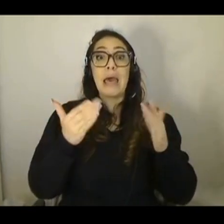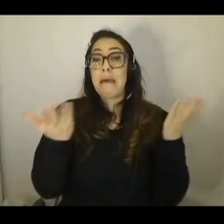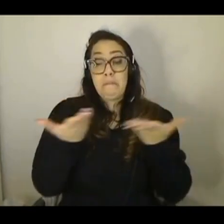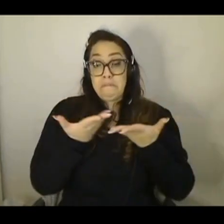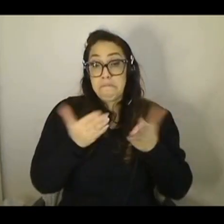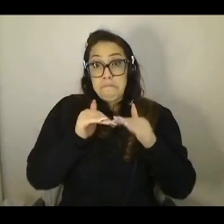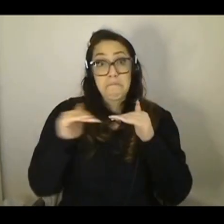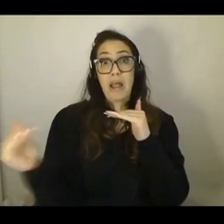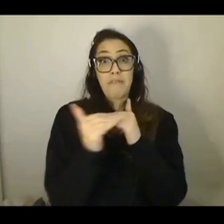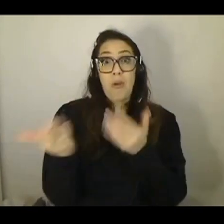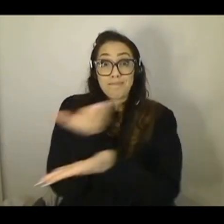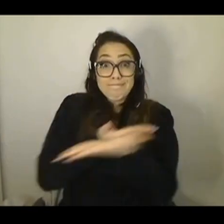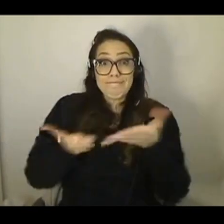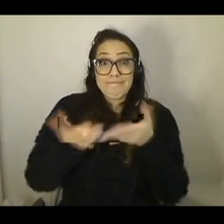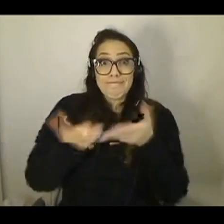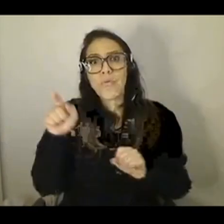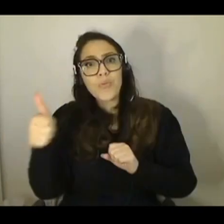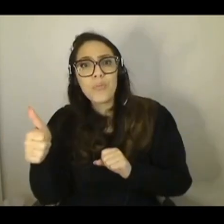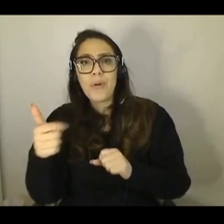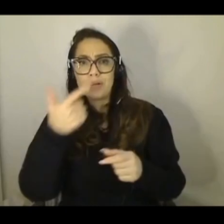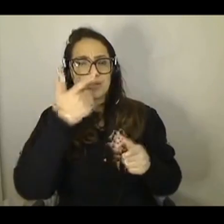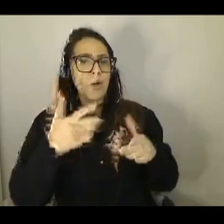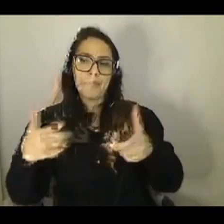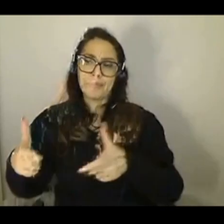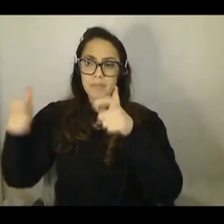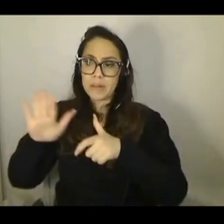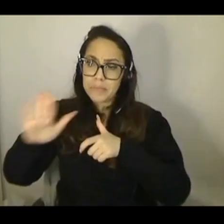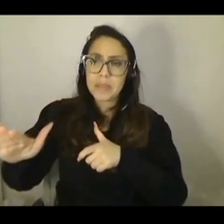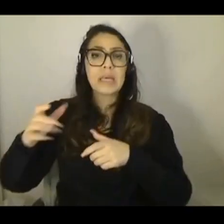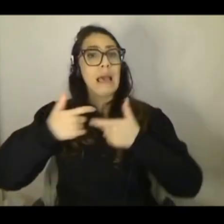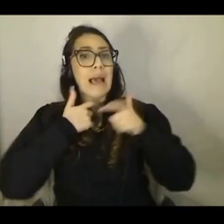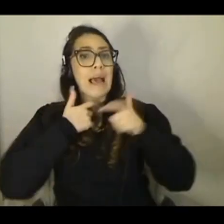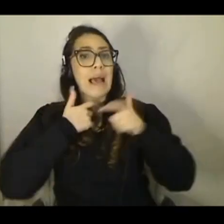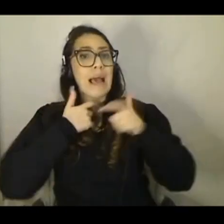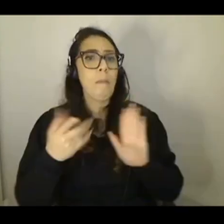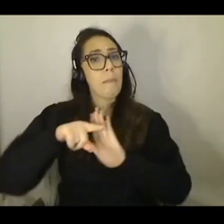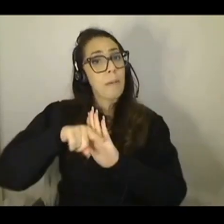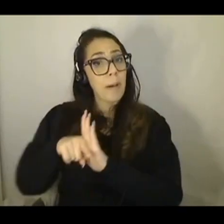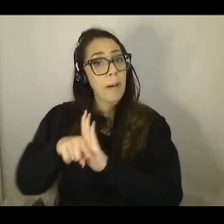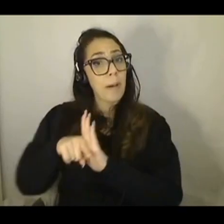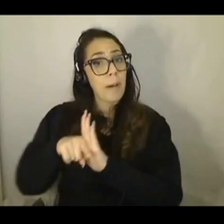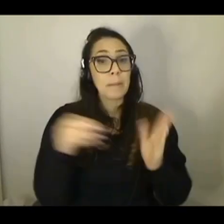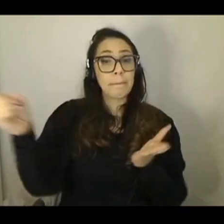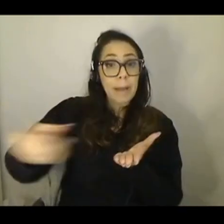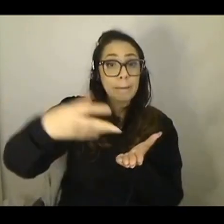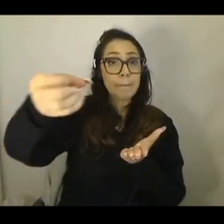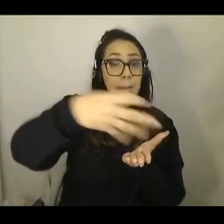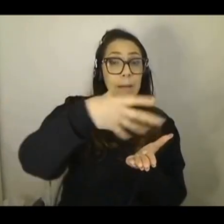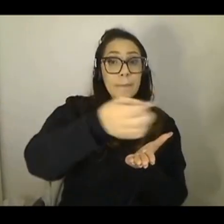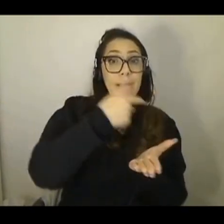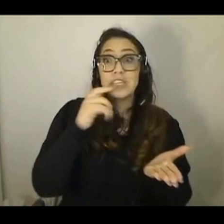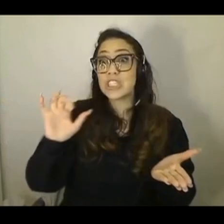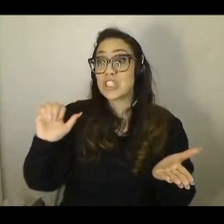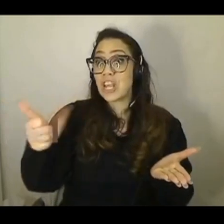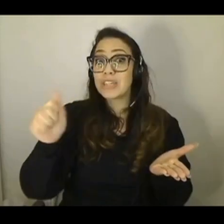personne peut aller décrire l'accessibilité des établissements dans lesquels il se rend, et toute application peut venir se connecter sur cette